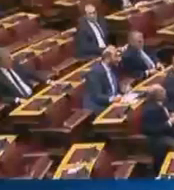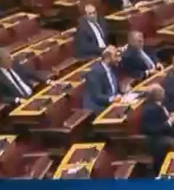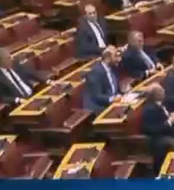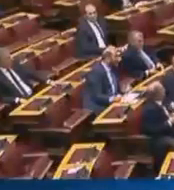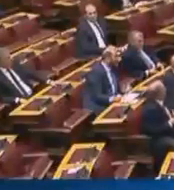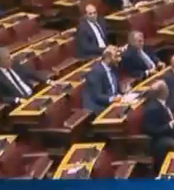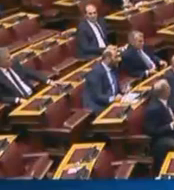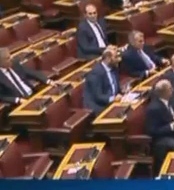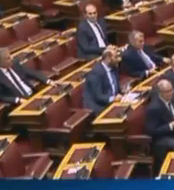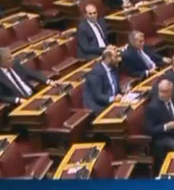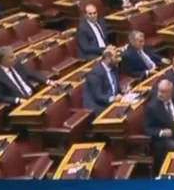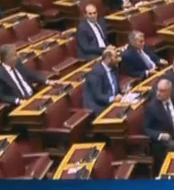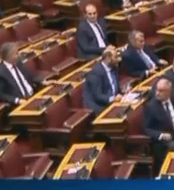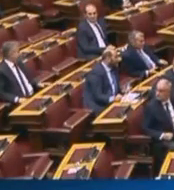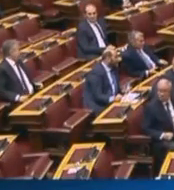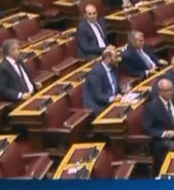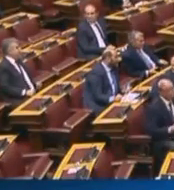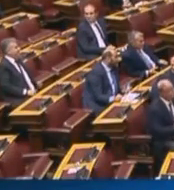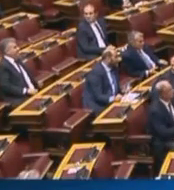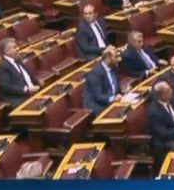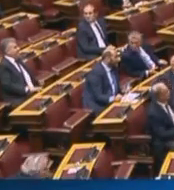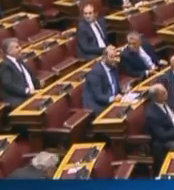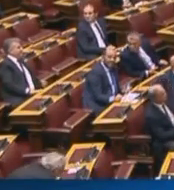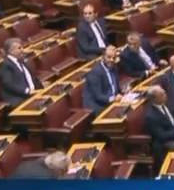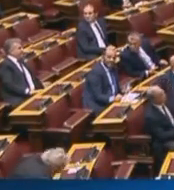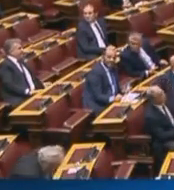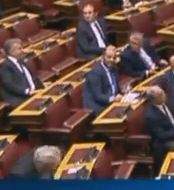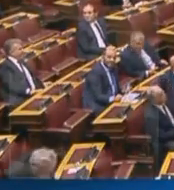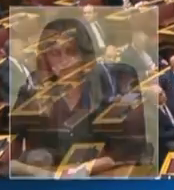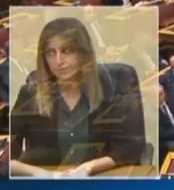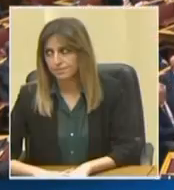Ωραία, πολύ ωραία. Κυρίες και κύριοι συνάδελφοι,